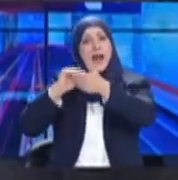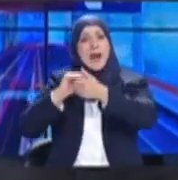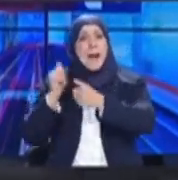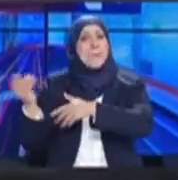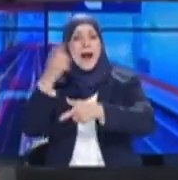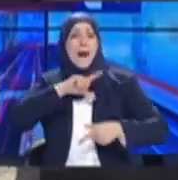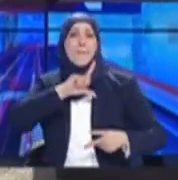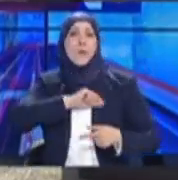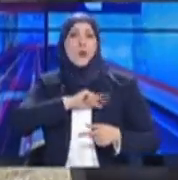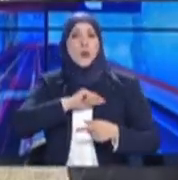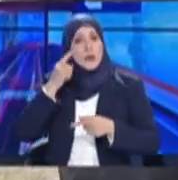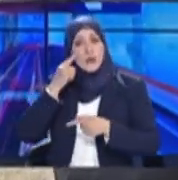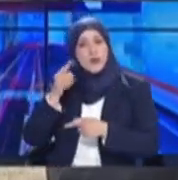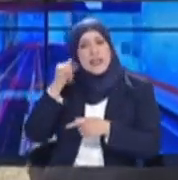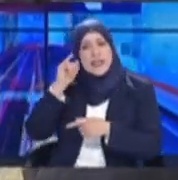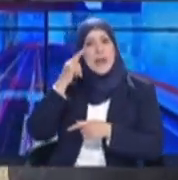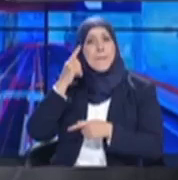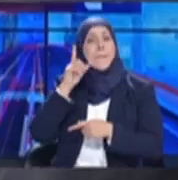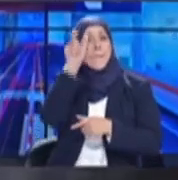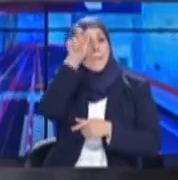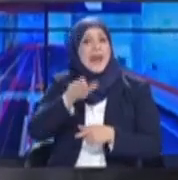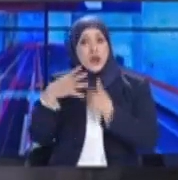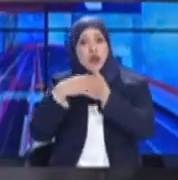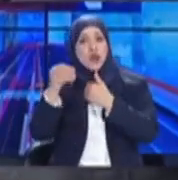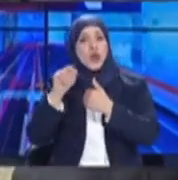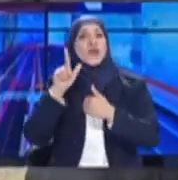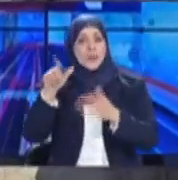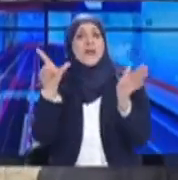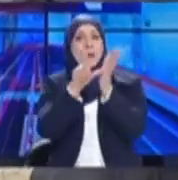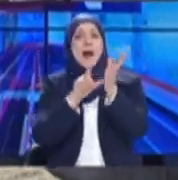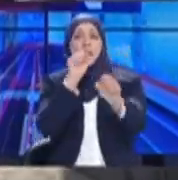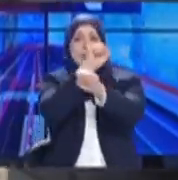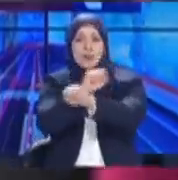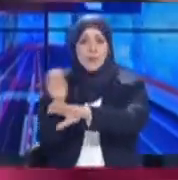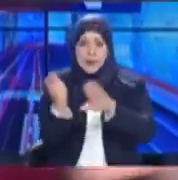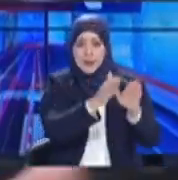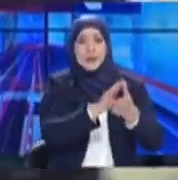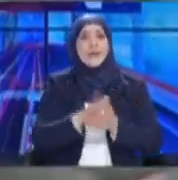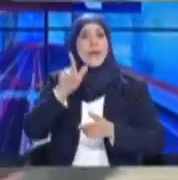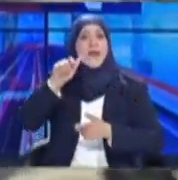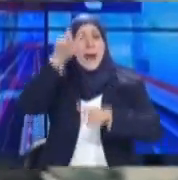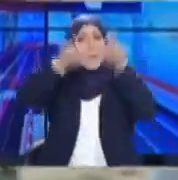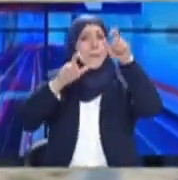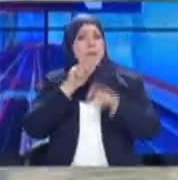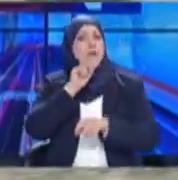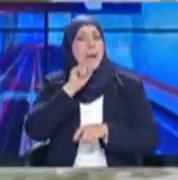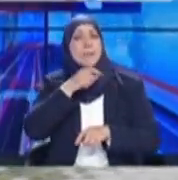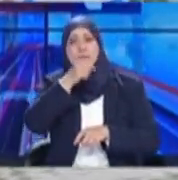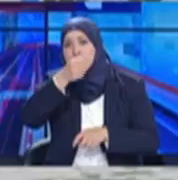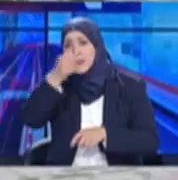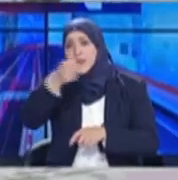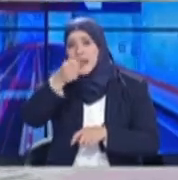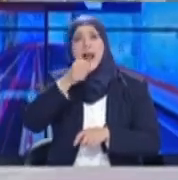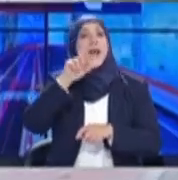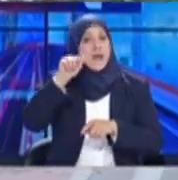حاله فما بقدر متزامن عند من